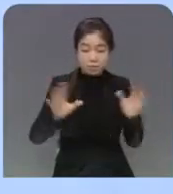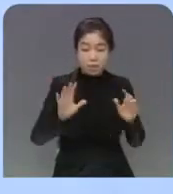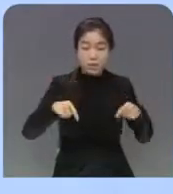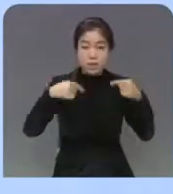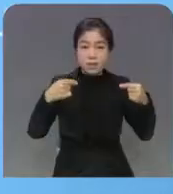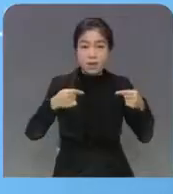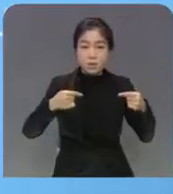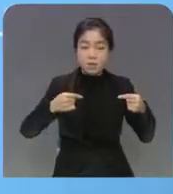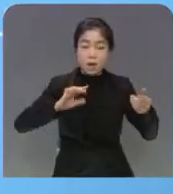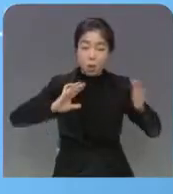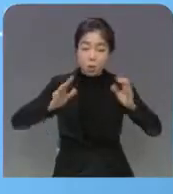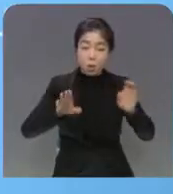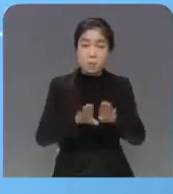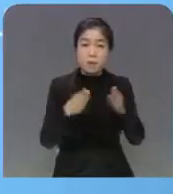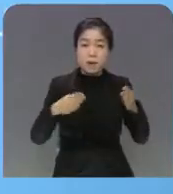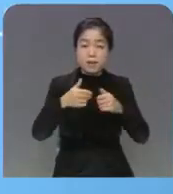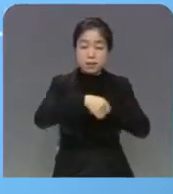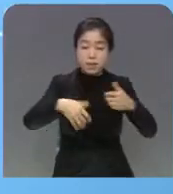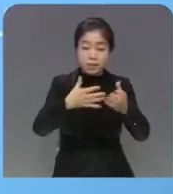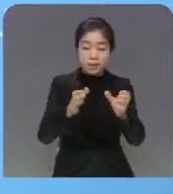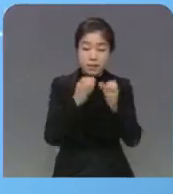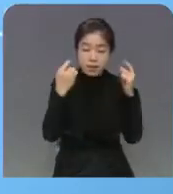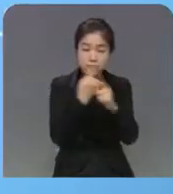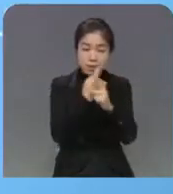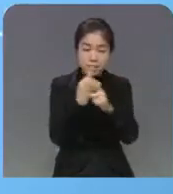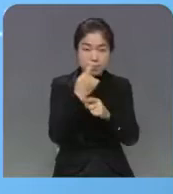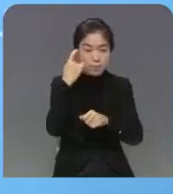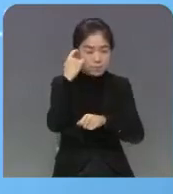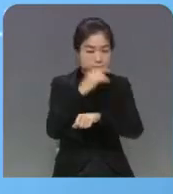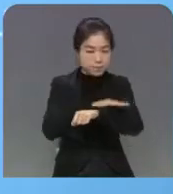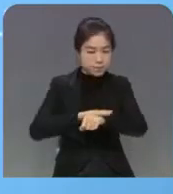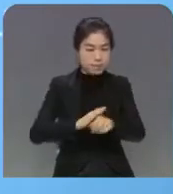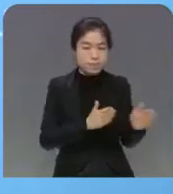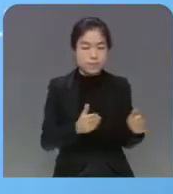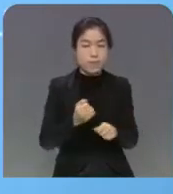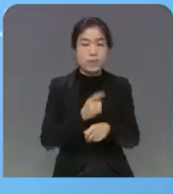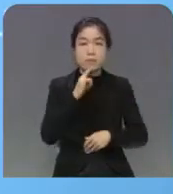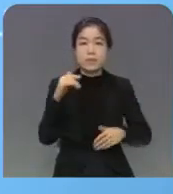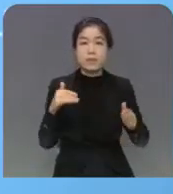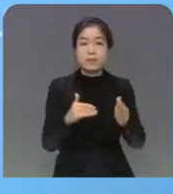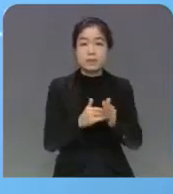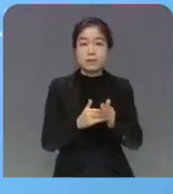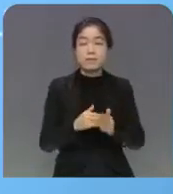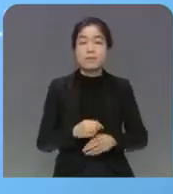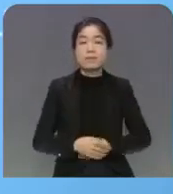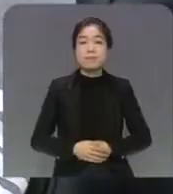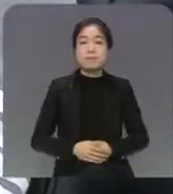참석하는 연찬회를 열어 산하기관의 혁신 의지를 가다듬겠다고 밝혔습니다.